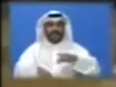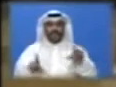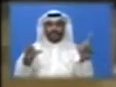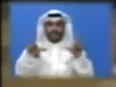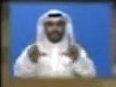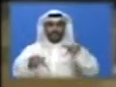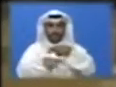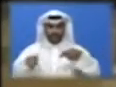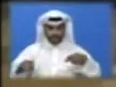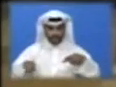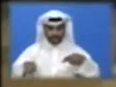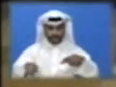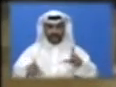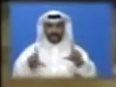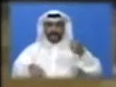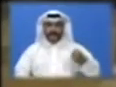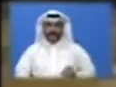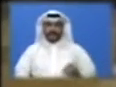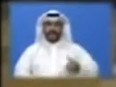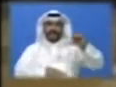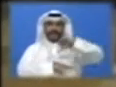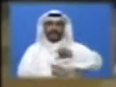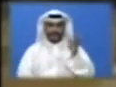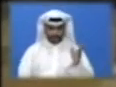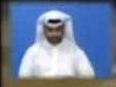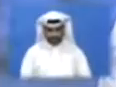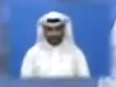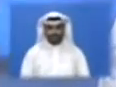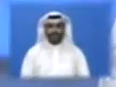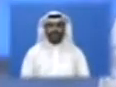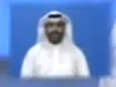زينب عباس، تلفزيون دولة الكويت، المنامة، البحرين.